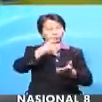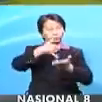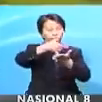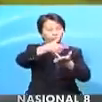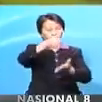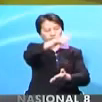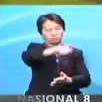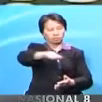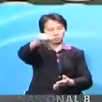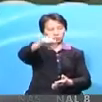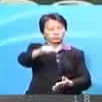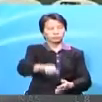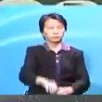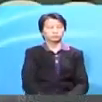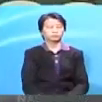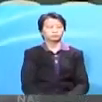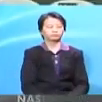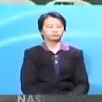Asia